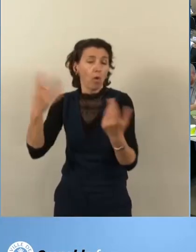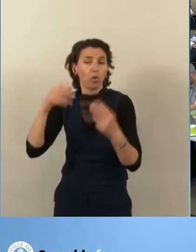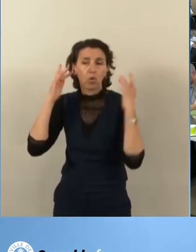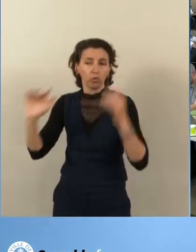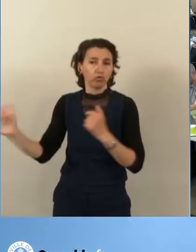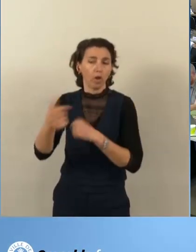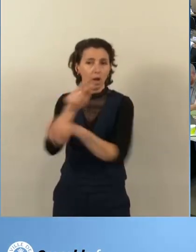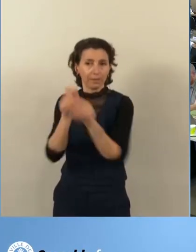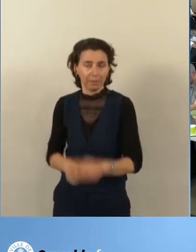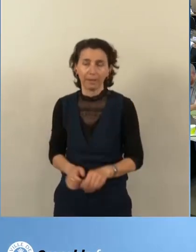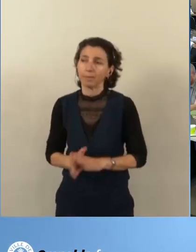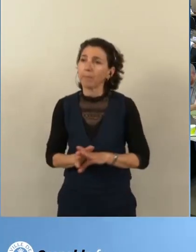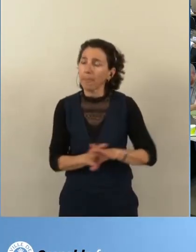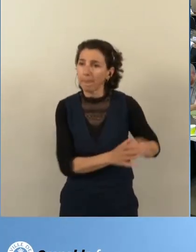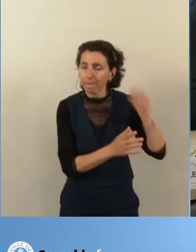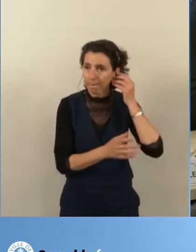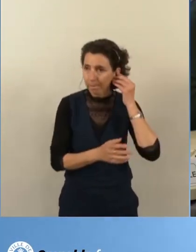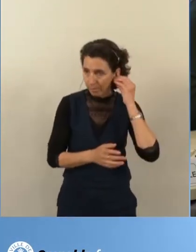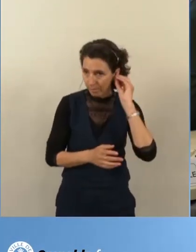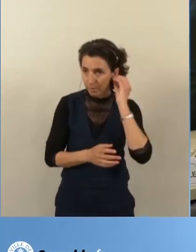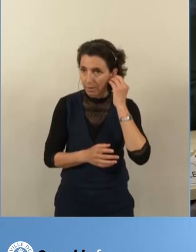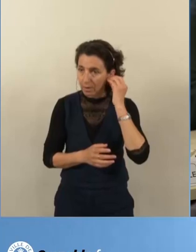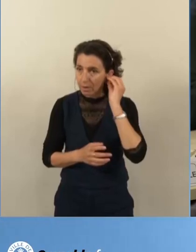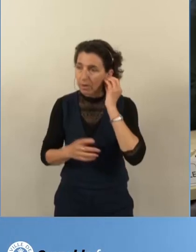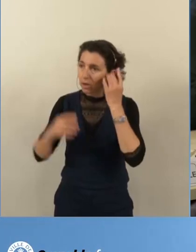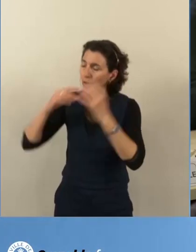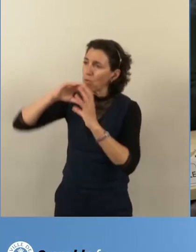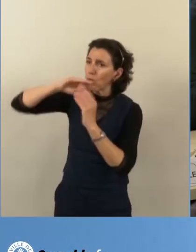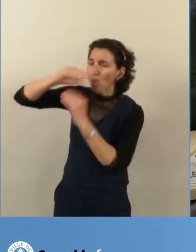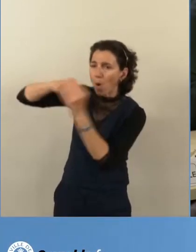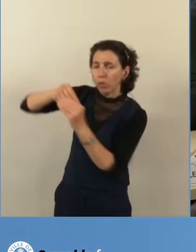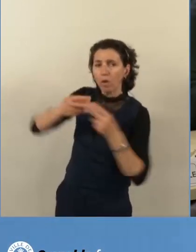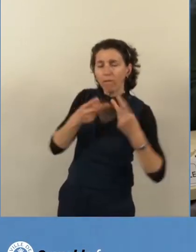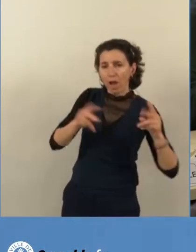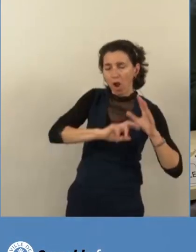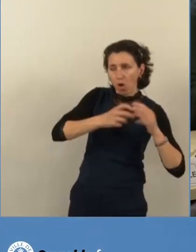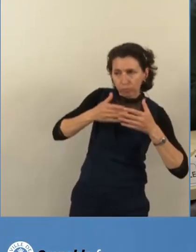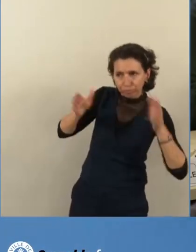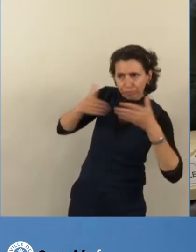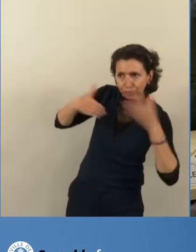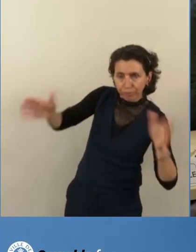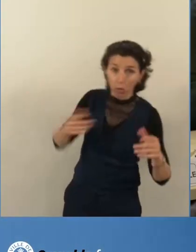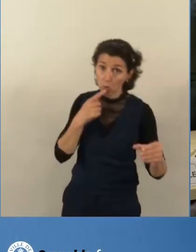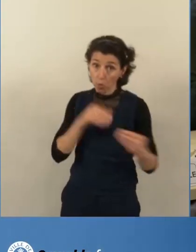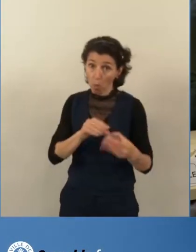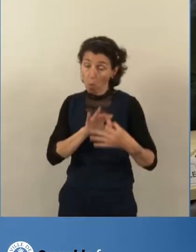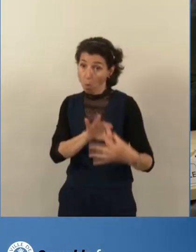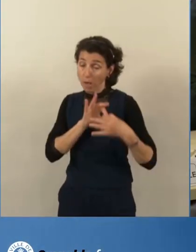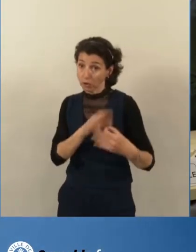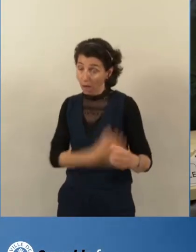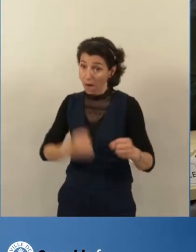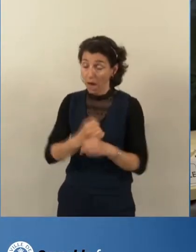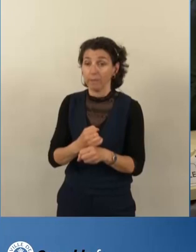d'ouverture et d'échanges avec le monde la ville de Grenoble a été publi très tôt des relations institutionnelles avec 19 villes dans le monde prolongeant la plupart du temps